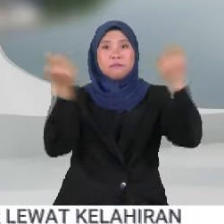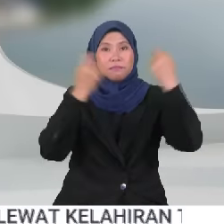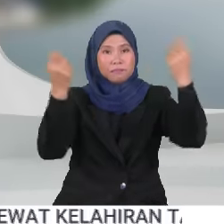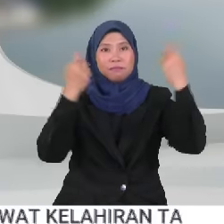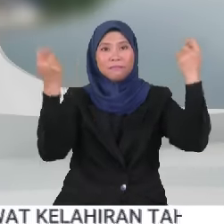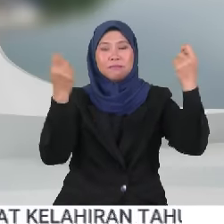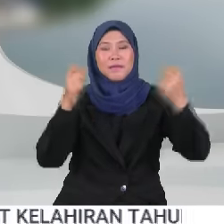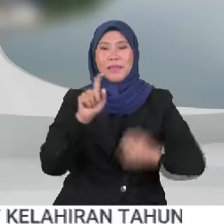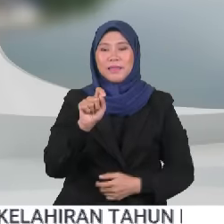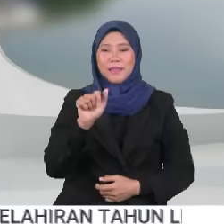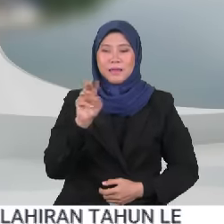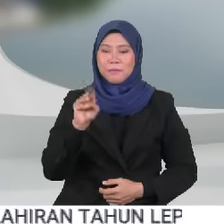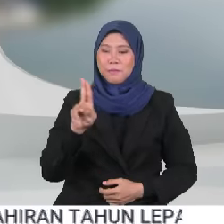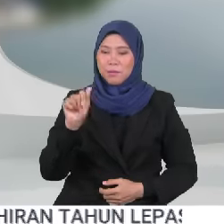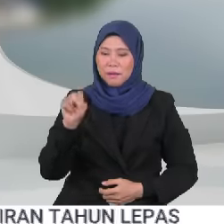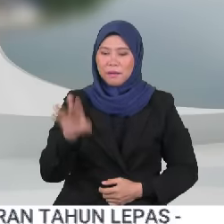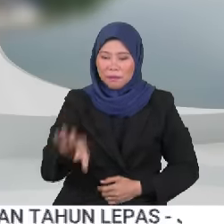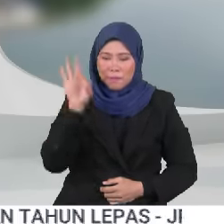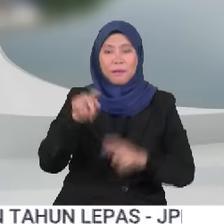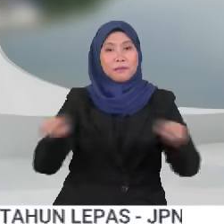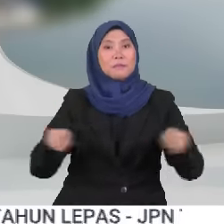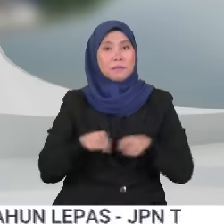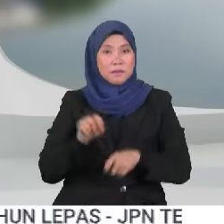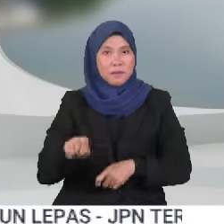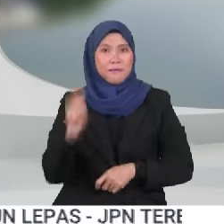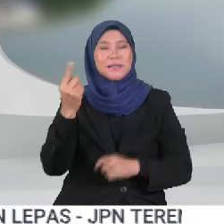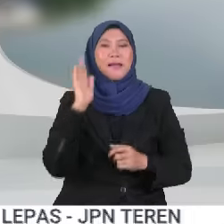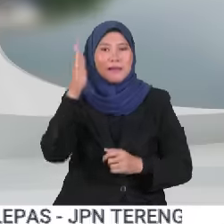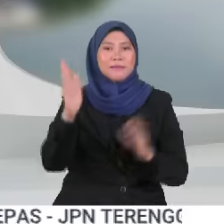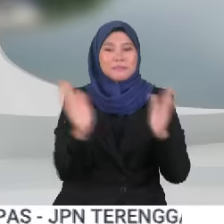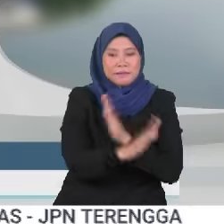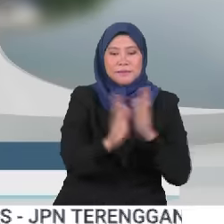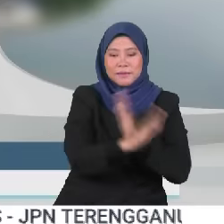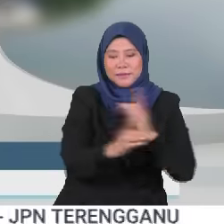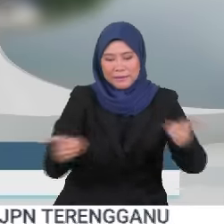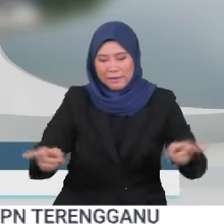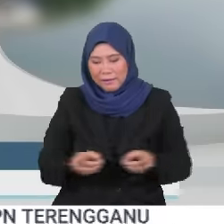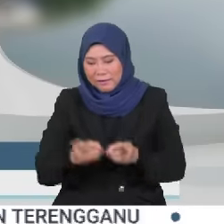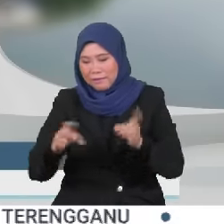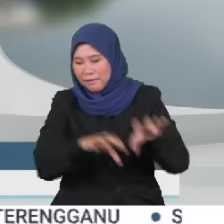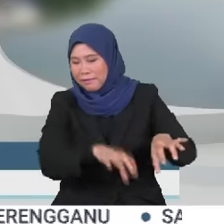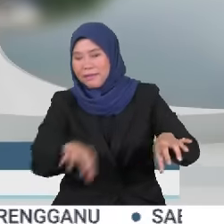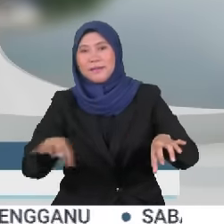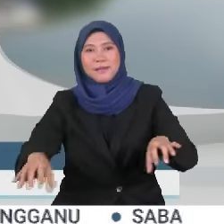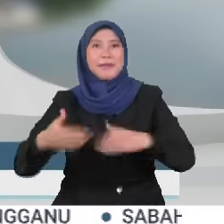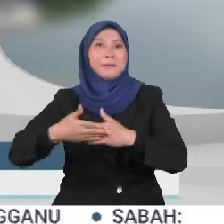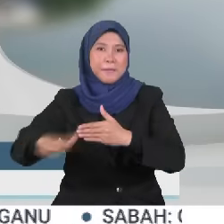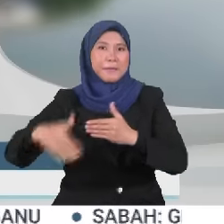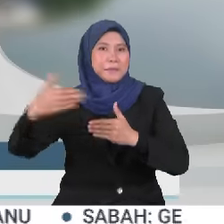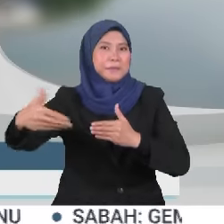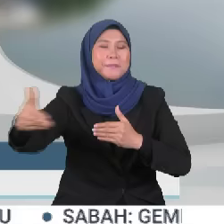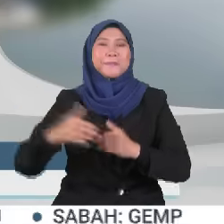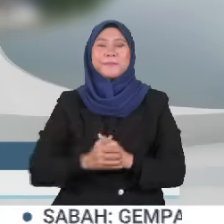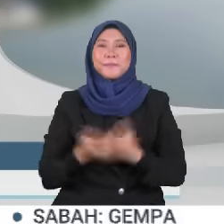daerah Tambunan dipilih sebagai lokasi sambutan sulung itu dan akan digilirkan di setiap daerah seterusnya selepas ini tentu